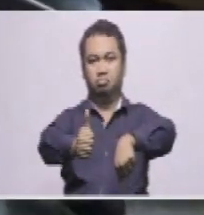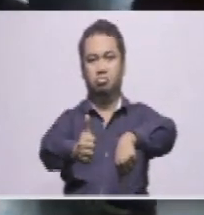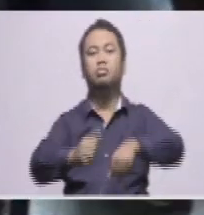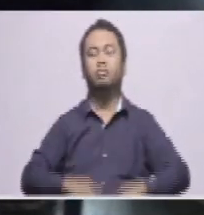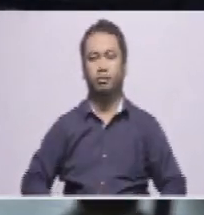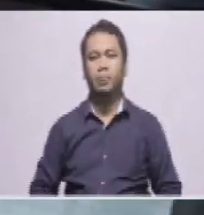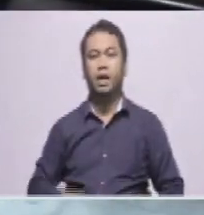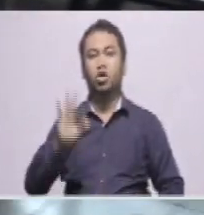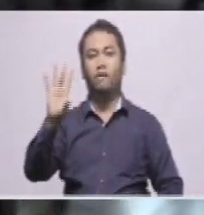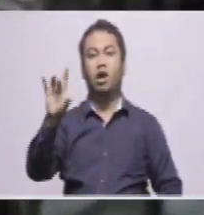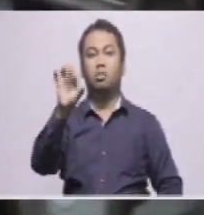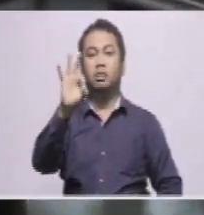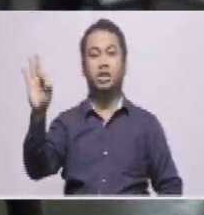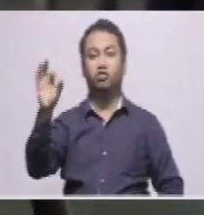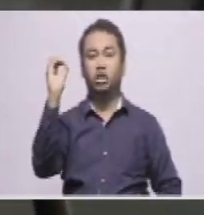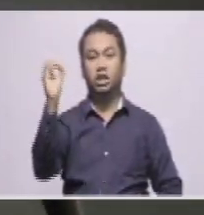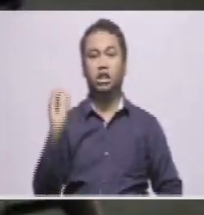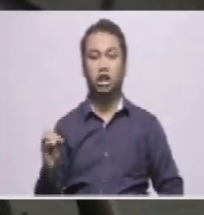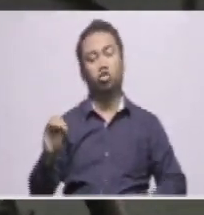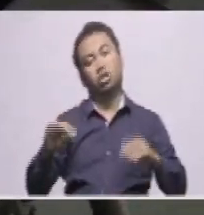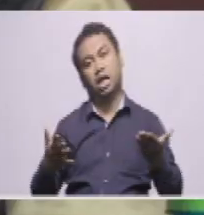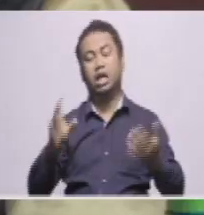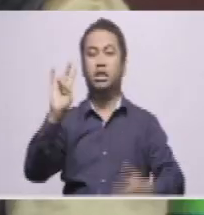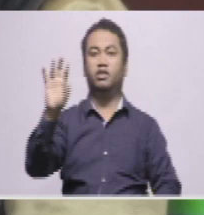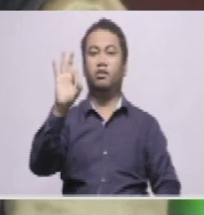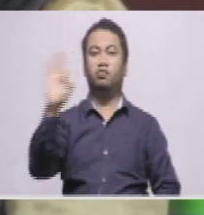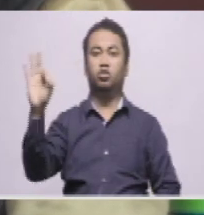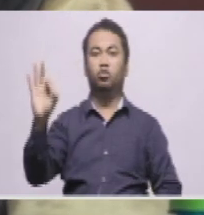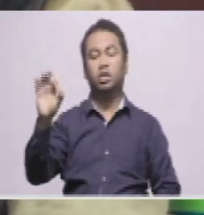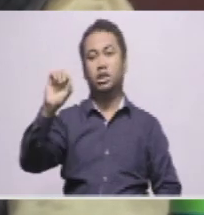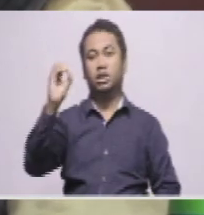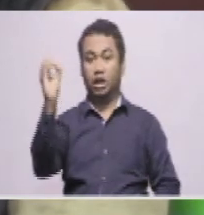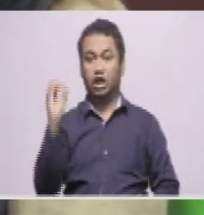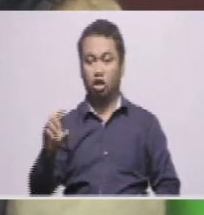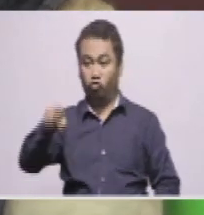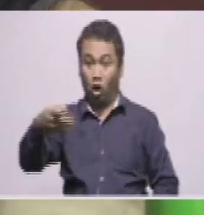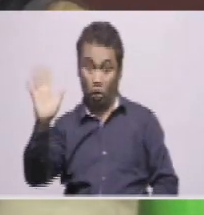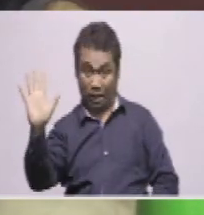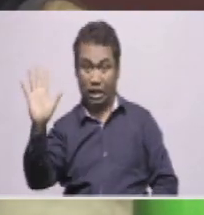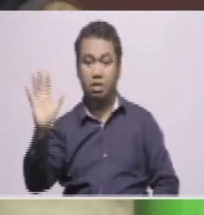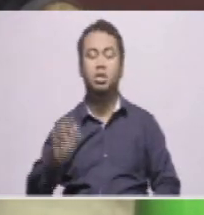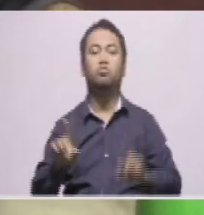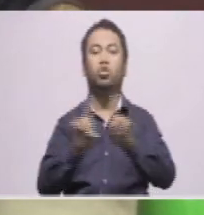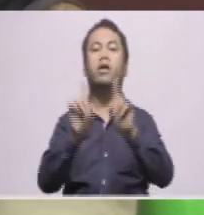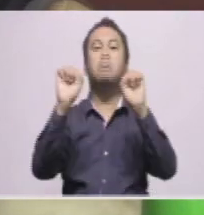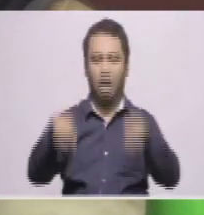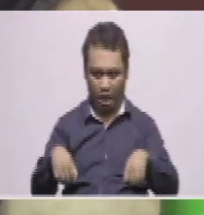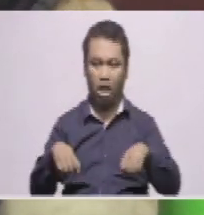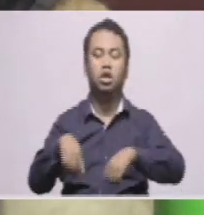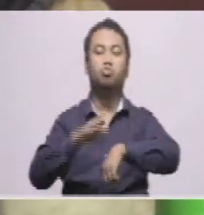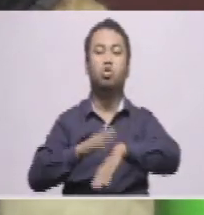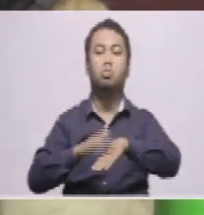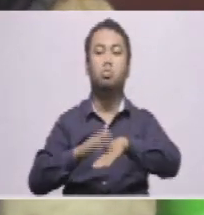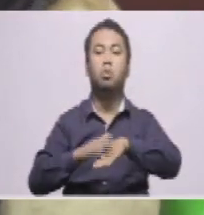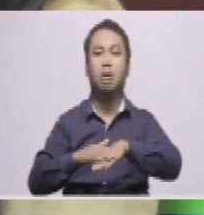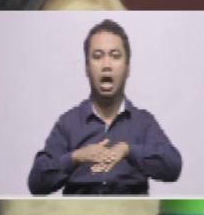ny 8.5% na 7.5% faingidimin'ny birao mpifidianana izany a dia nanaja ny toromarika momba ny